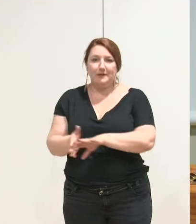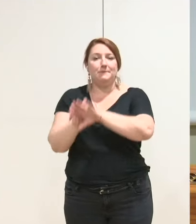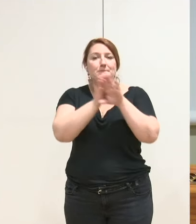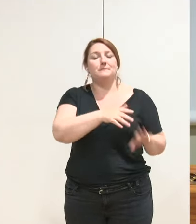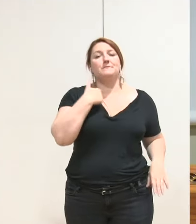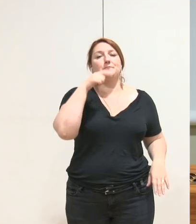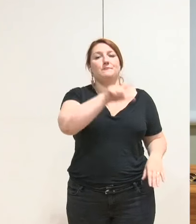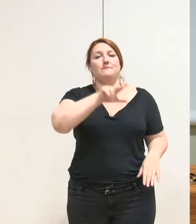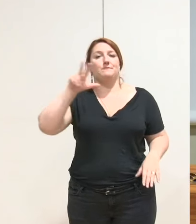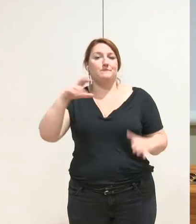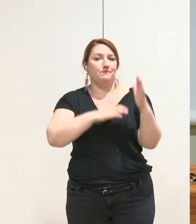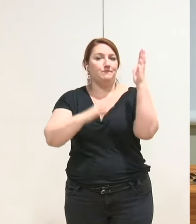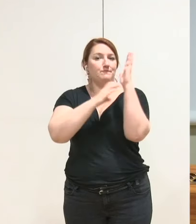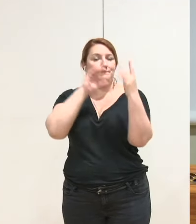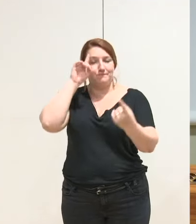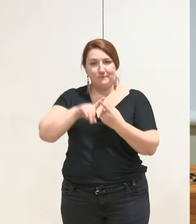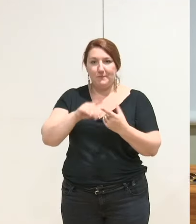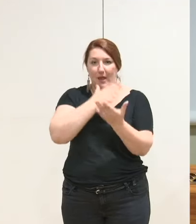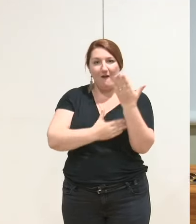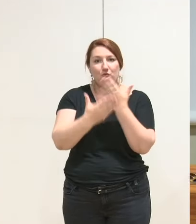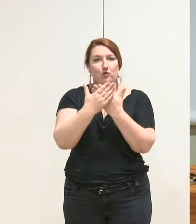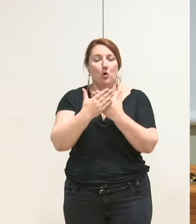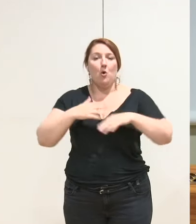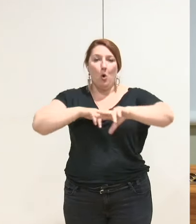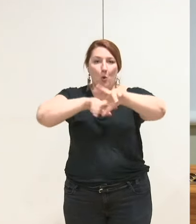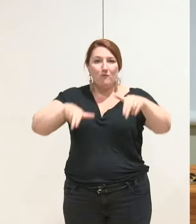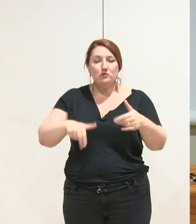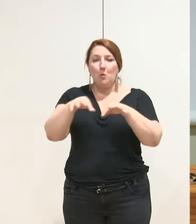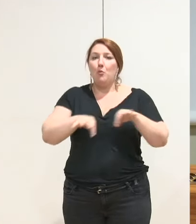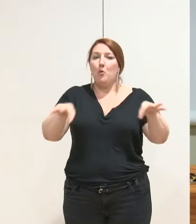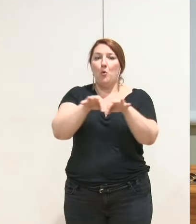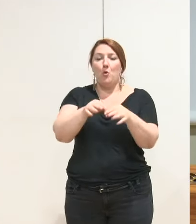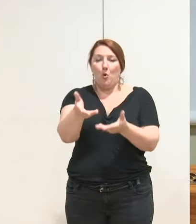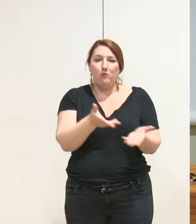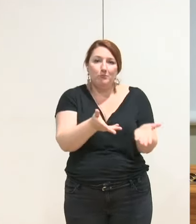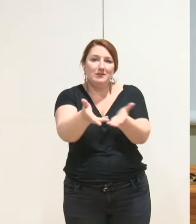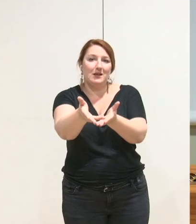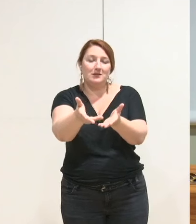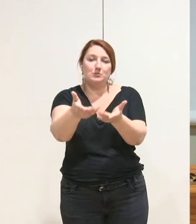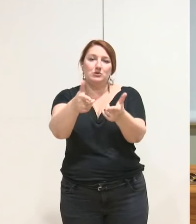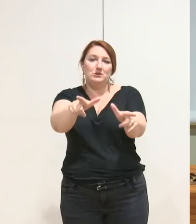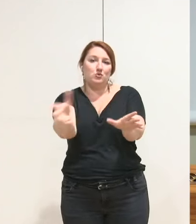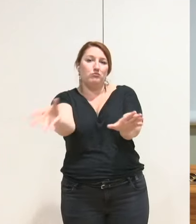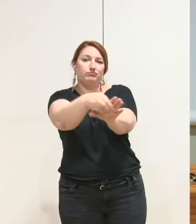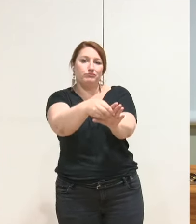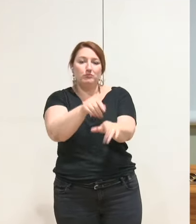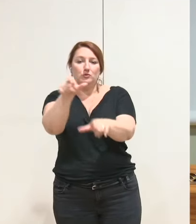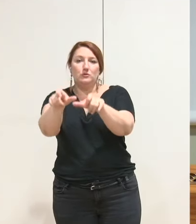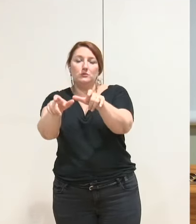23 porte sur des avenants et des conventions de mise à disposition de locaux pour les acteurs